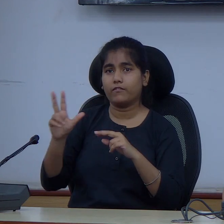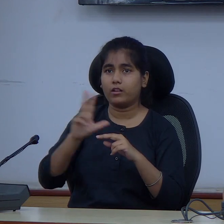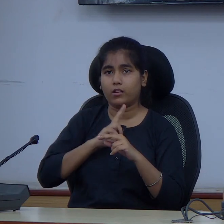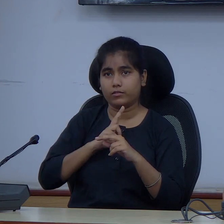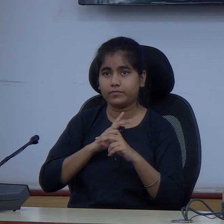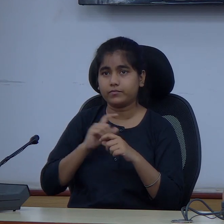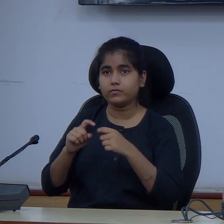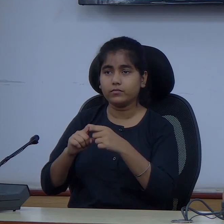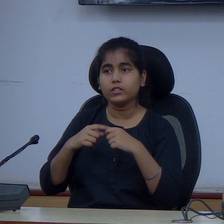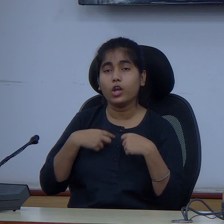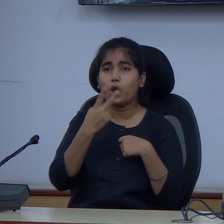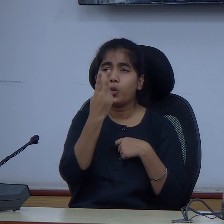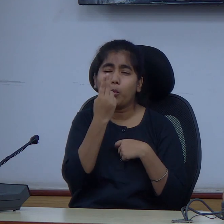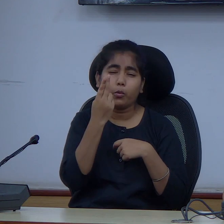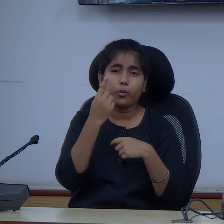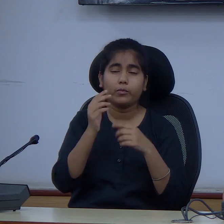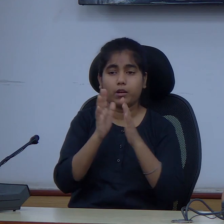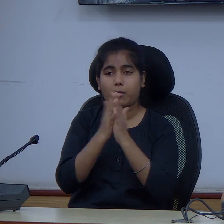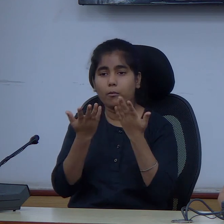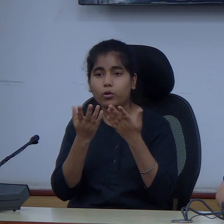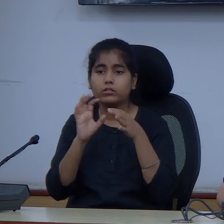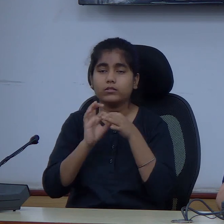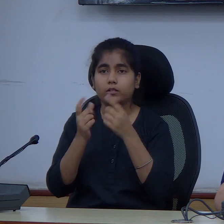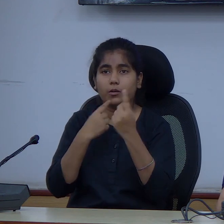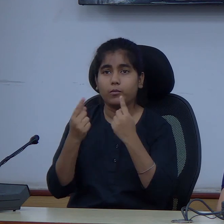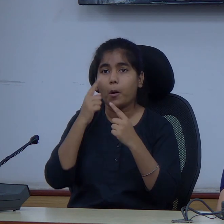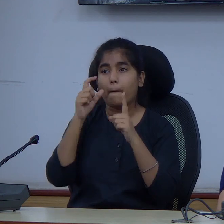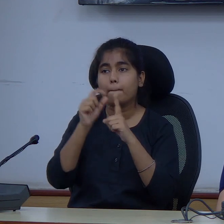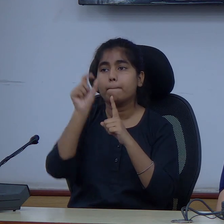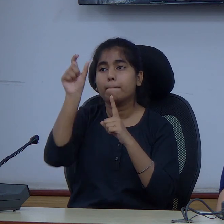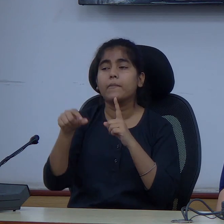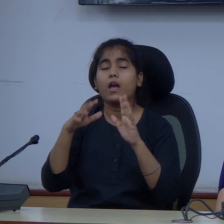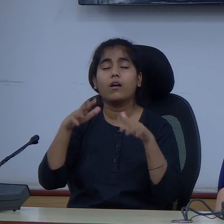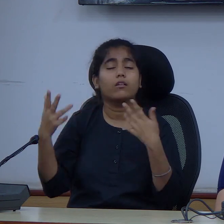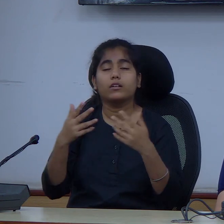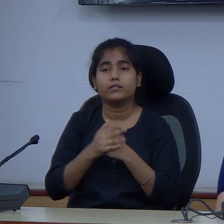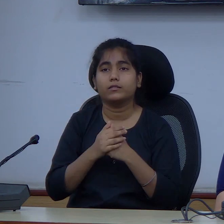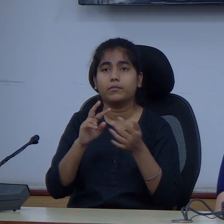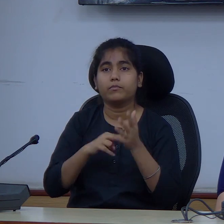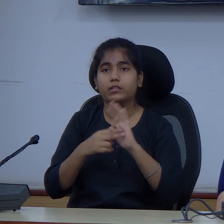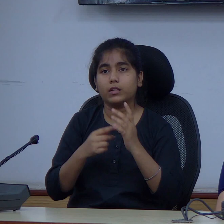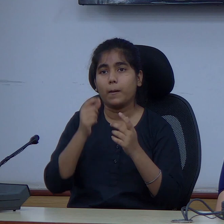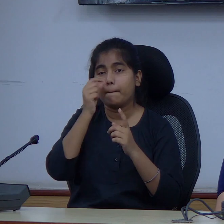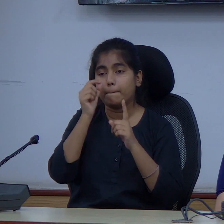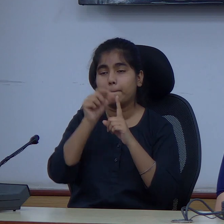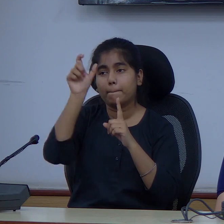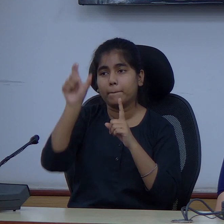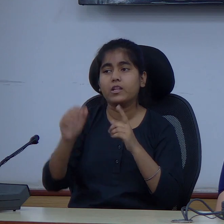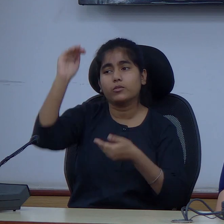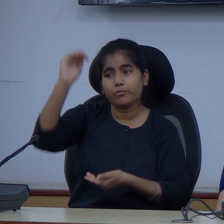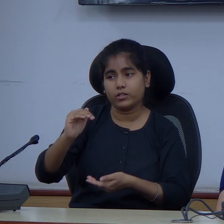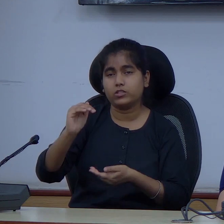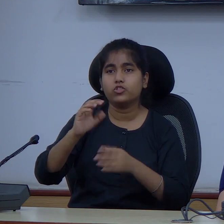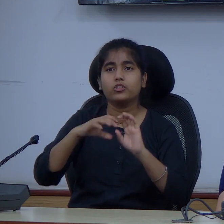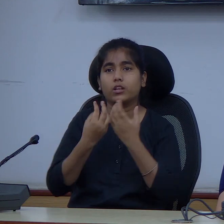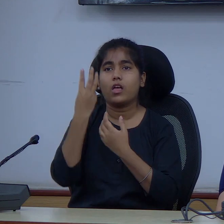साथ में कंडक्ट कर आ सकते हैं। ये तो सोच की बात है, अवेलेबिलिटी बहुत है। अगर धर्मेंद्र आप मुझे बताएं, मैं सिर्फ 2 मिनट किताब के बारे में, इस कॉमिक के बारे में